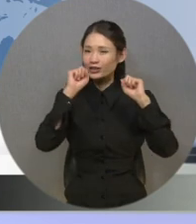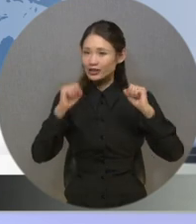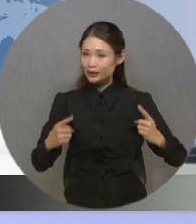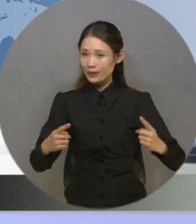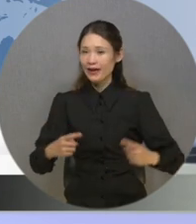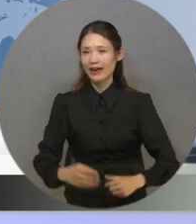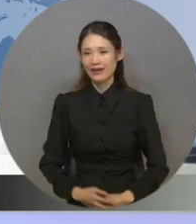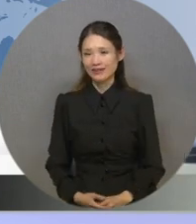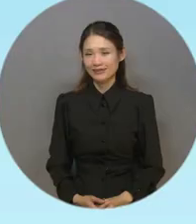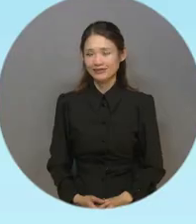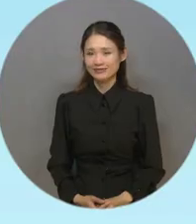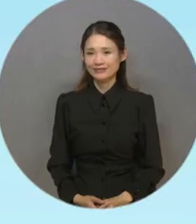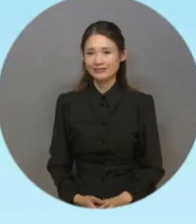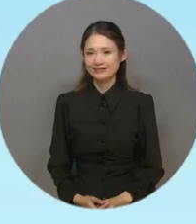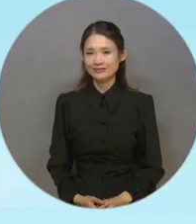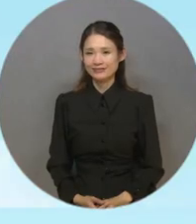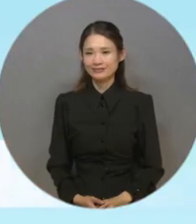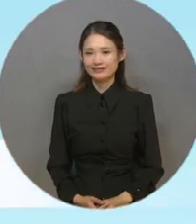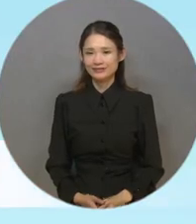전해드립니다